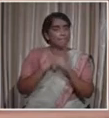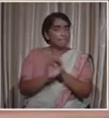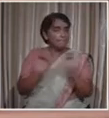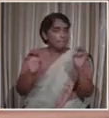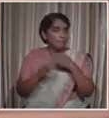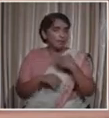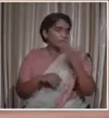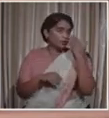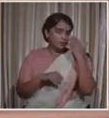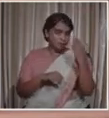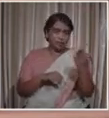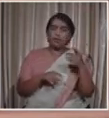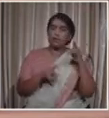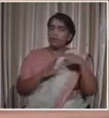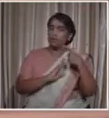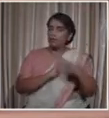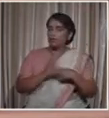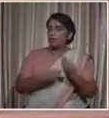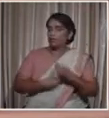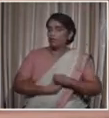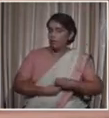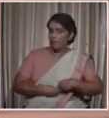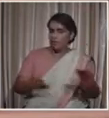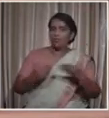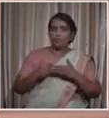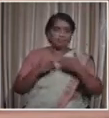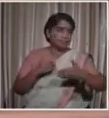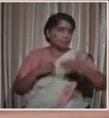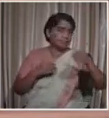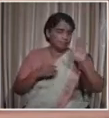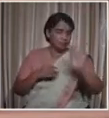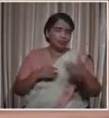மோசமாக இந்த நாடு போகிறது என்பதை ஒவ்வொருவரும் நாங்கள் அறிந்து கொள்ள வேண்டிய ஒரு காலமாக.